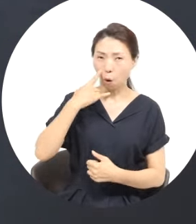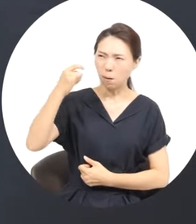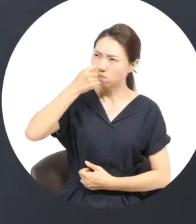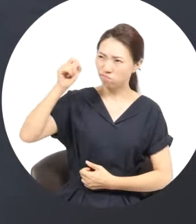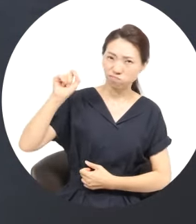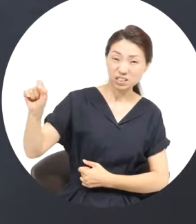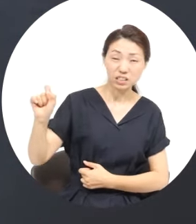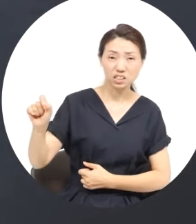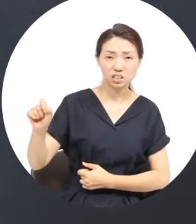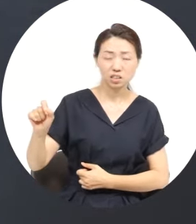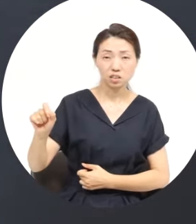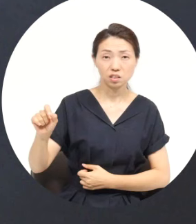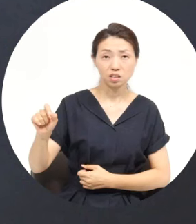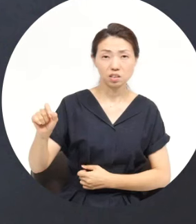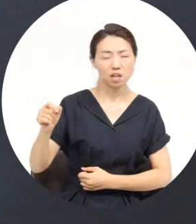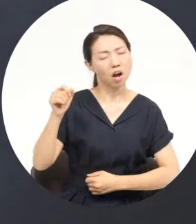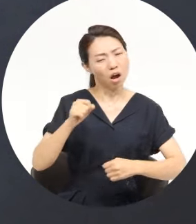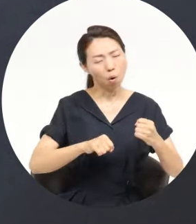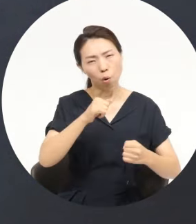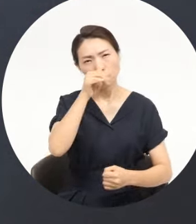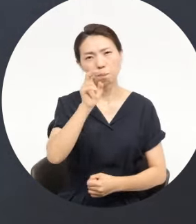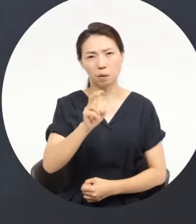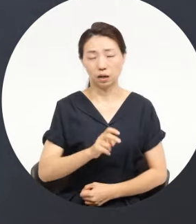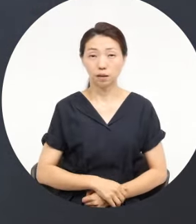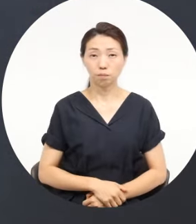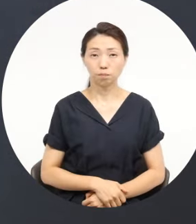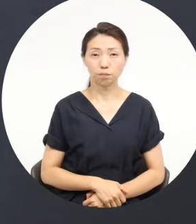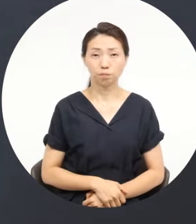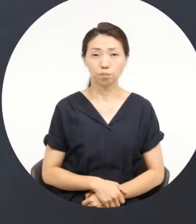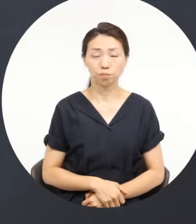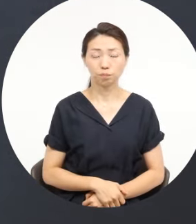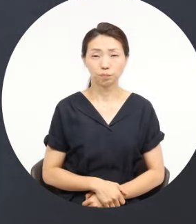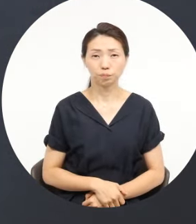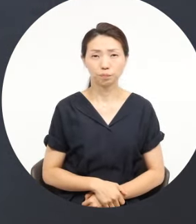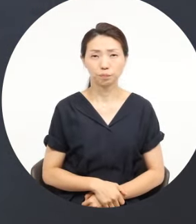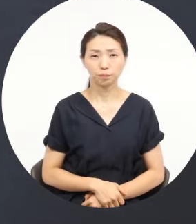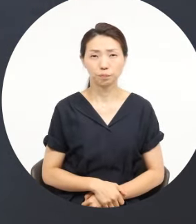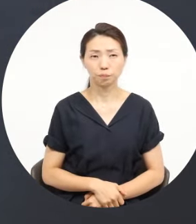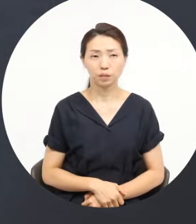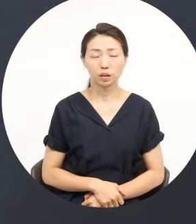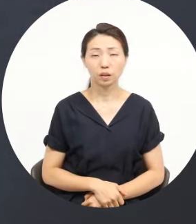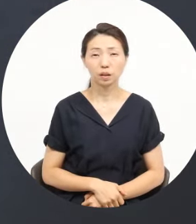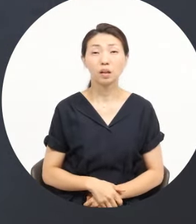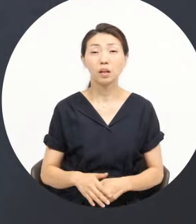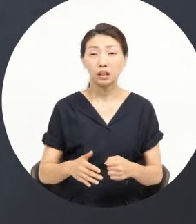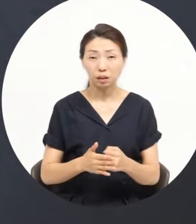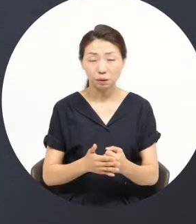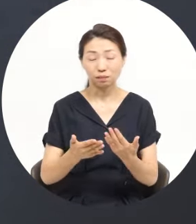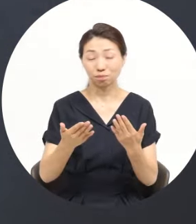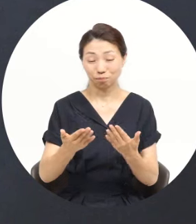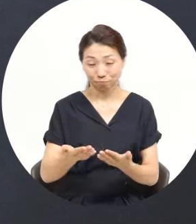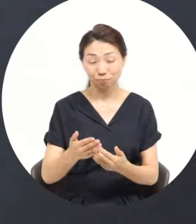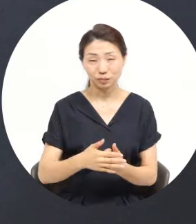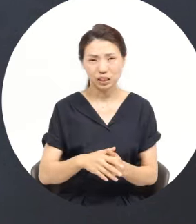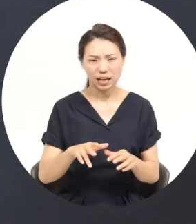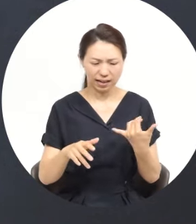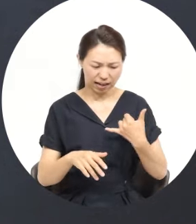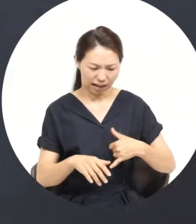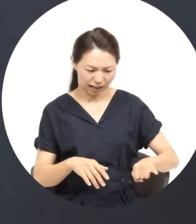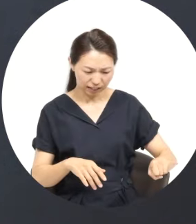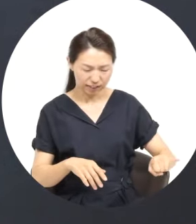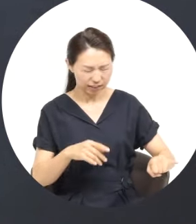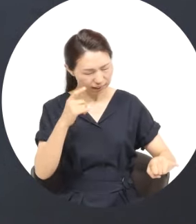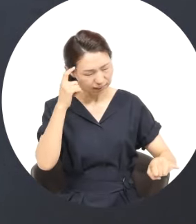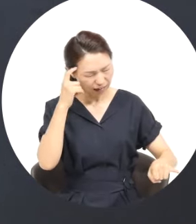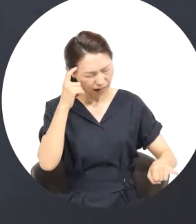엄마를 무시하는 행동이 나올 수가 있거든요. 그래서 자기가 지금부터 애는 이제 신경을 꺼야